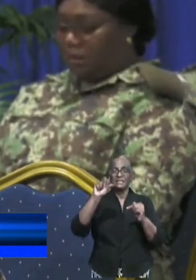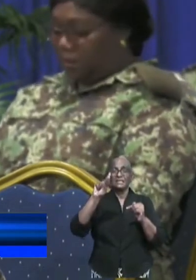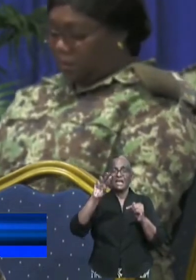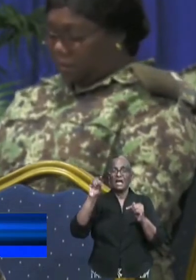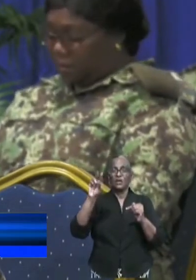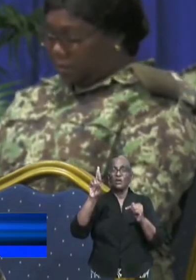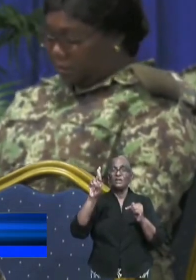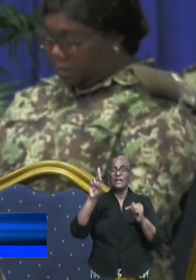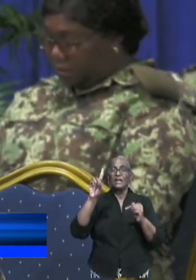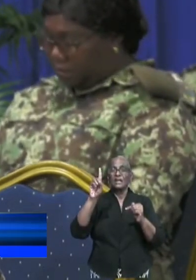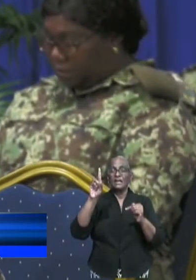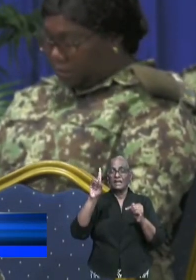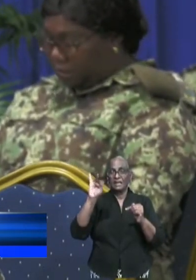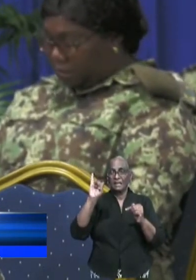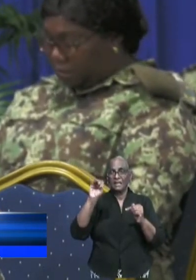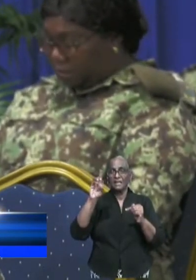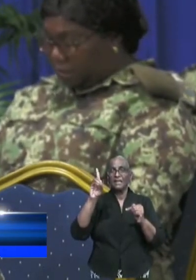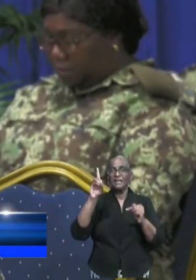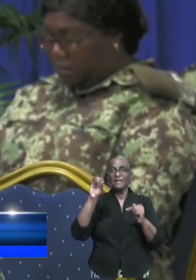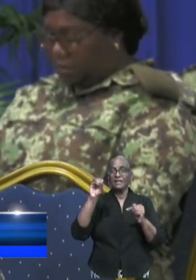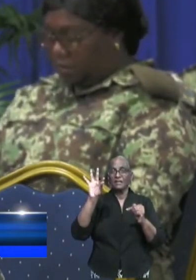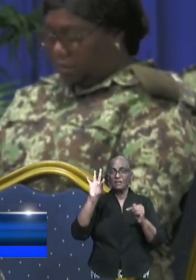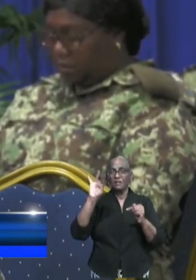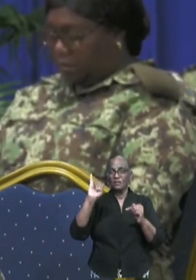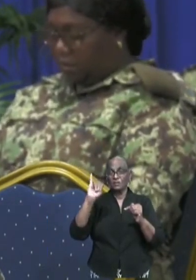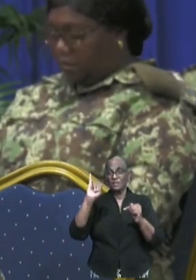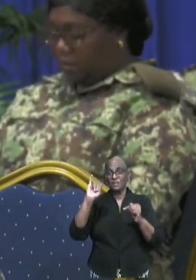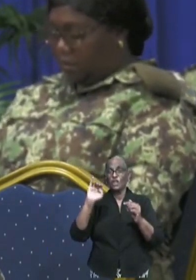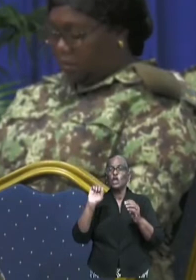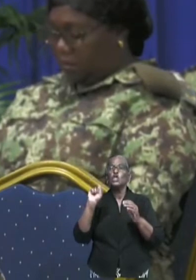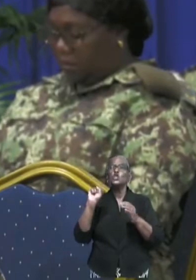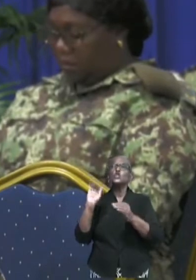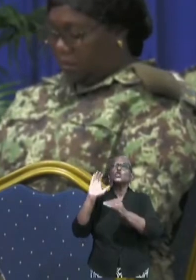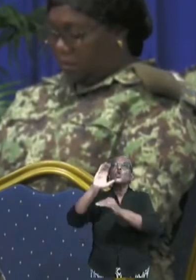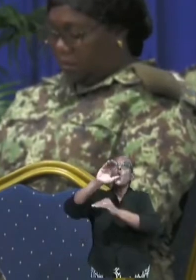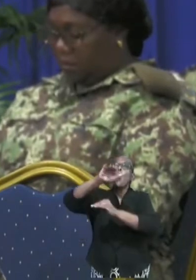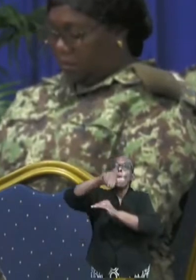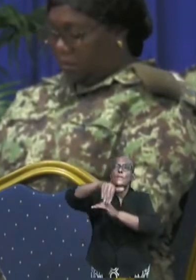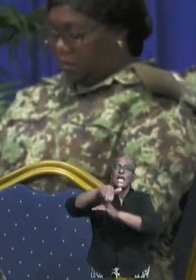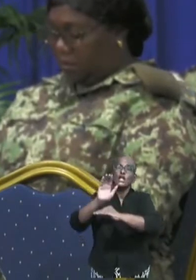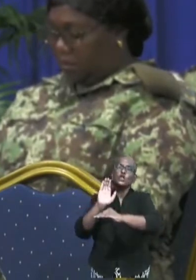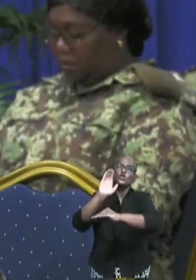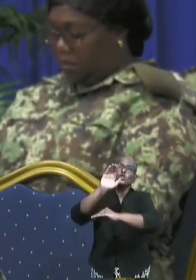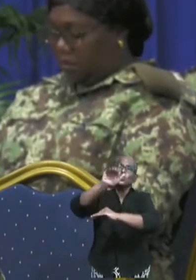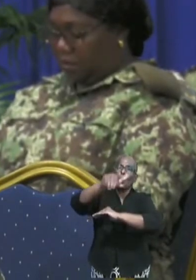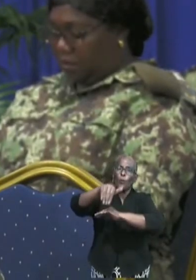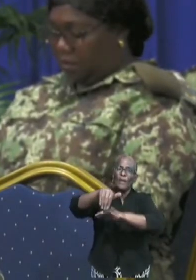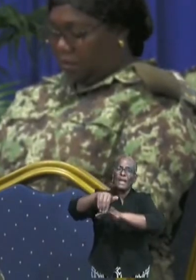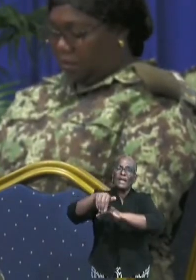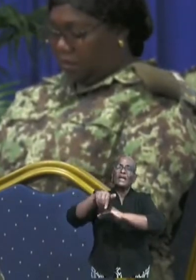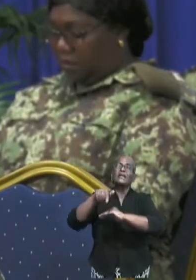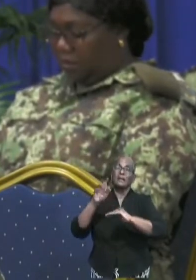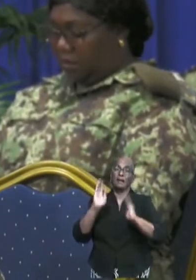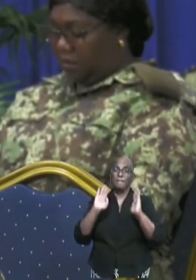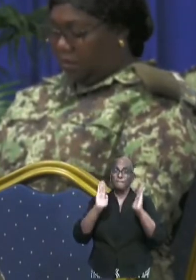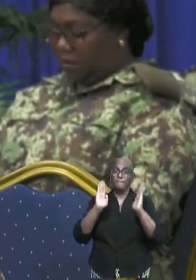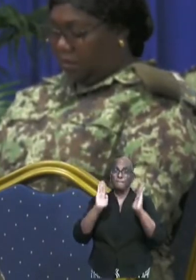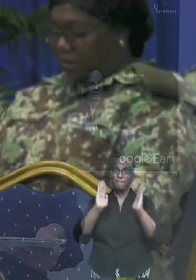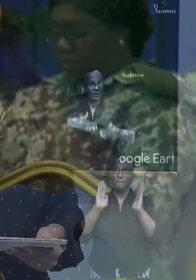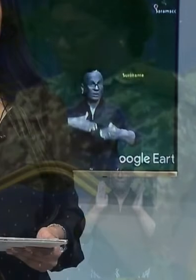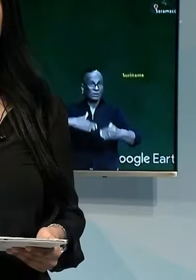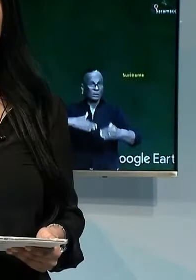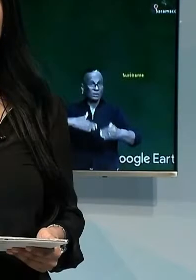Redidoti. Bij het Stuwmeer, de brug bij het Stuwmeer, is er ook een checkpoint. En te Krakka.